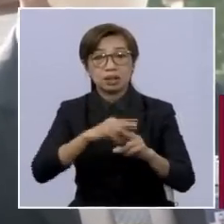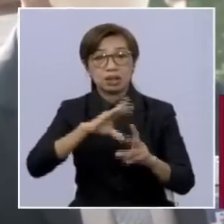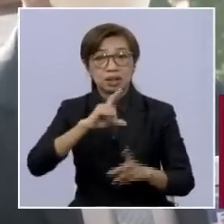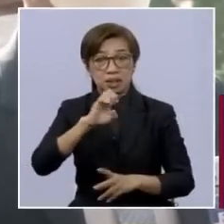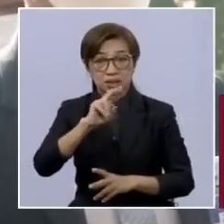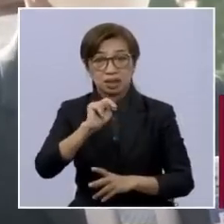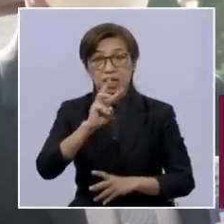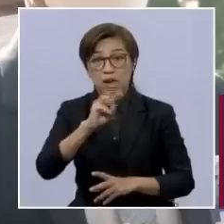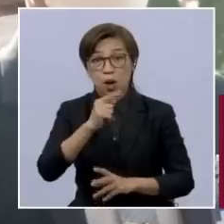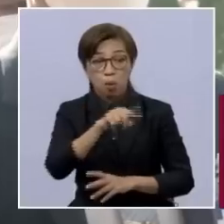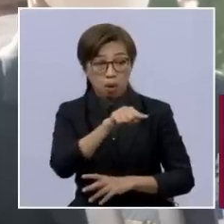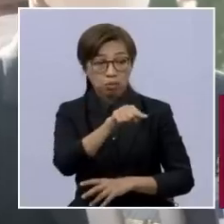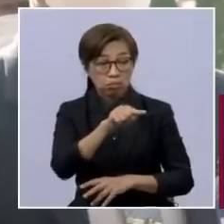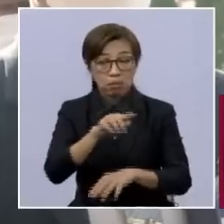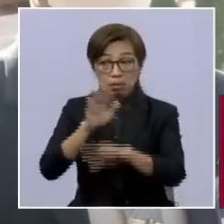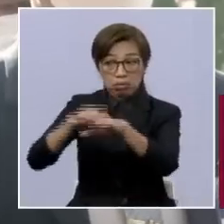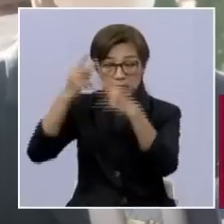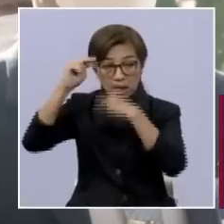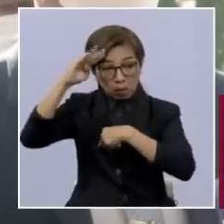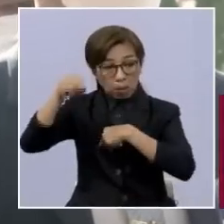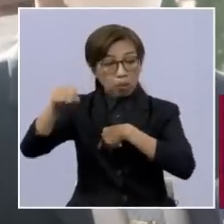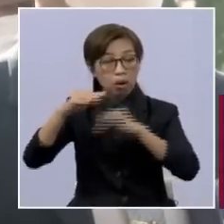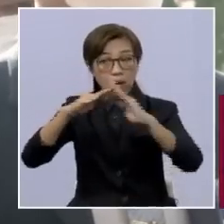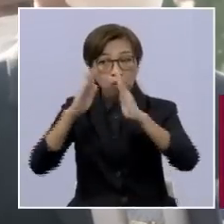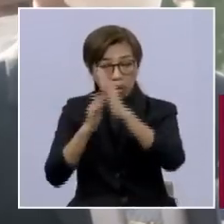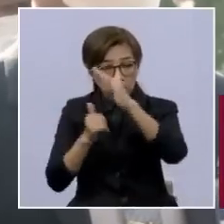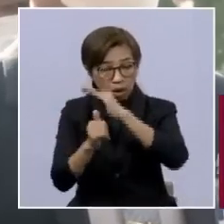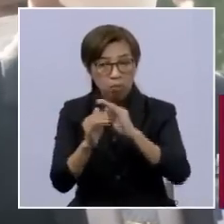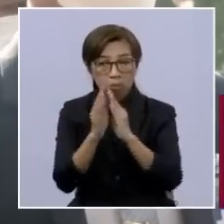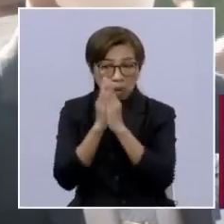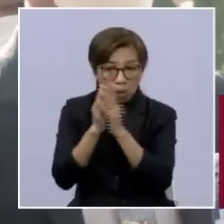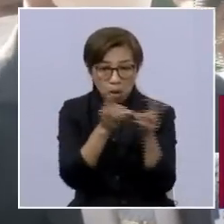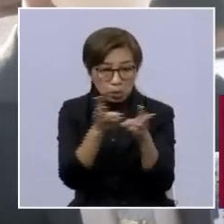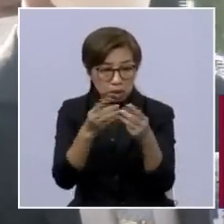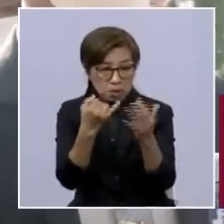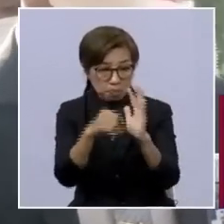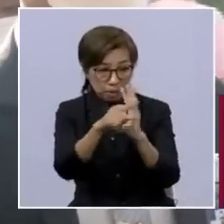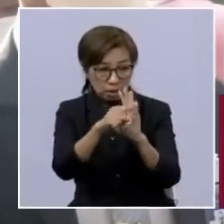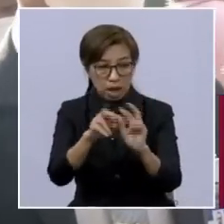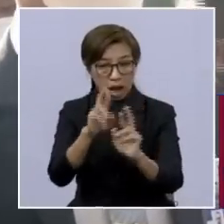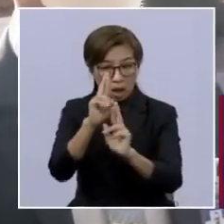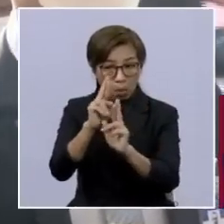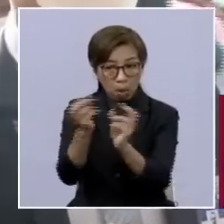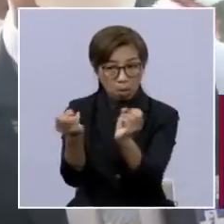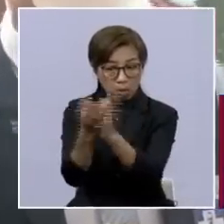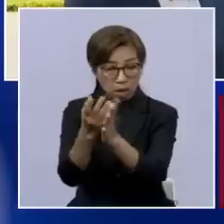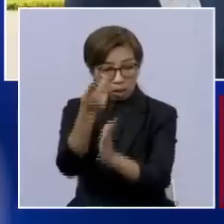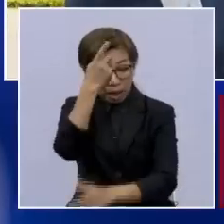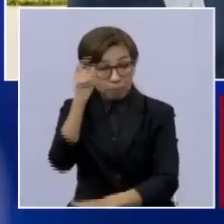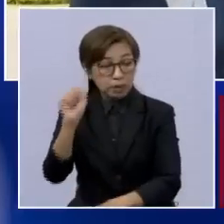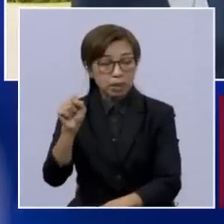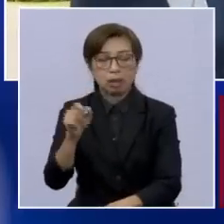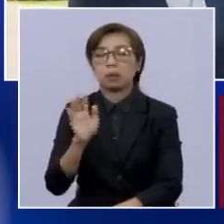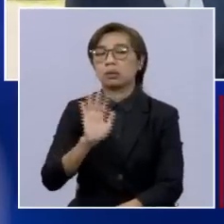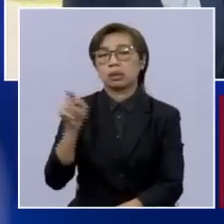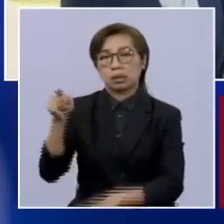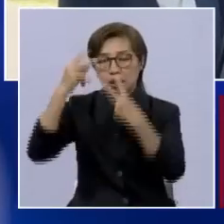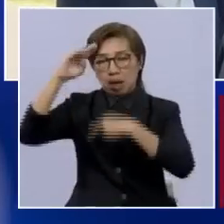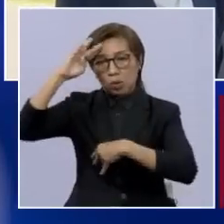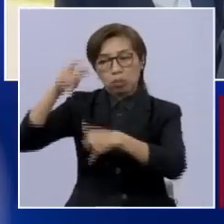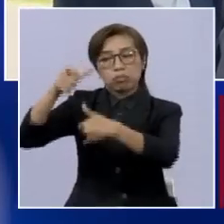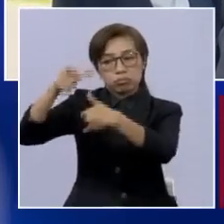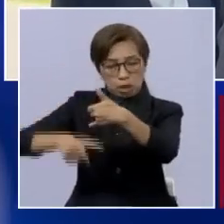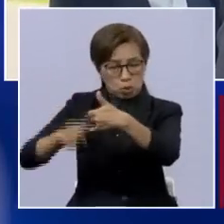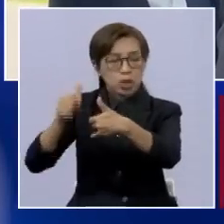นะบอกว่าถ้าทำพิธีไม่ถูกต้องเนี่ยอาจจะมีมนต์ดำเข้าตัวเรื่องนี้คุณธนกรบอกว่าพลเอกประยุทธ์เป็นคนดีจึงมั่นใ